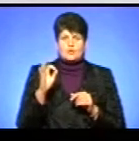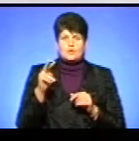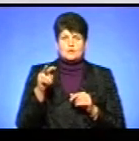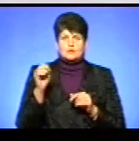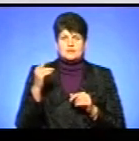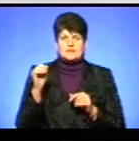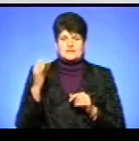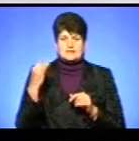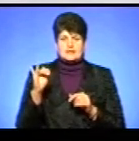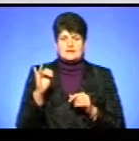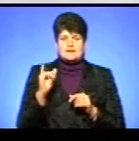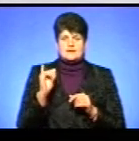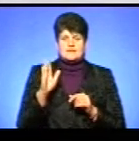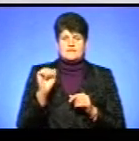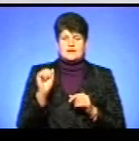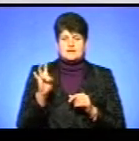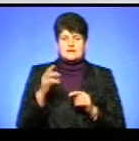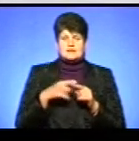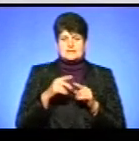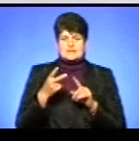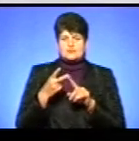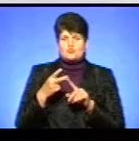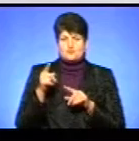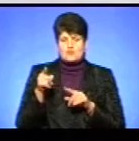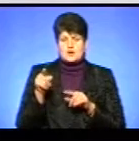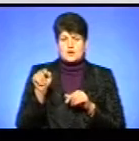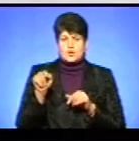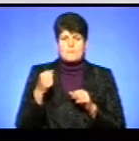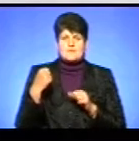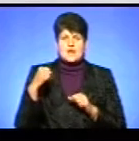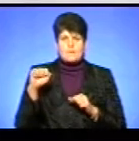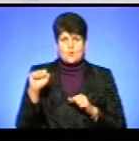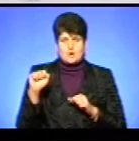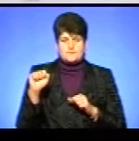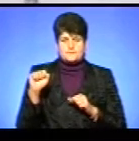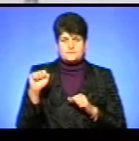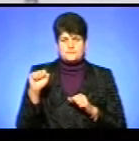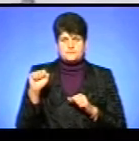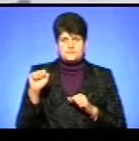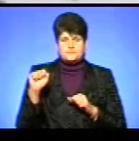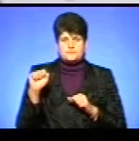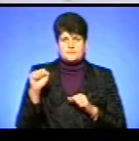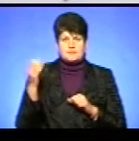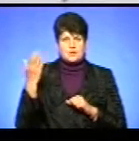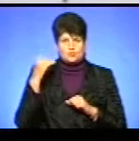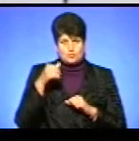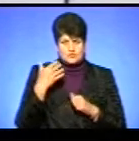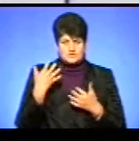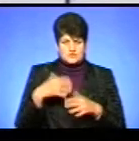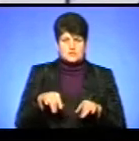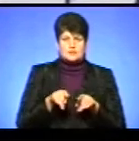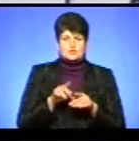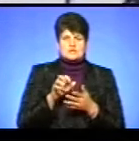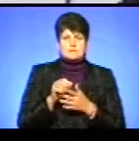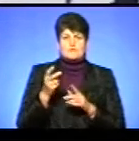Іван. Це вже друга його така, можна сказати, перемога. В минулому році він вже також